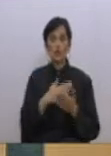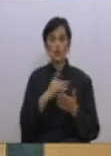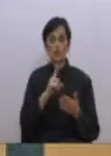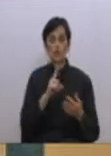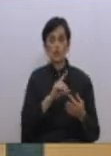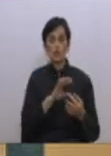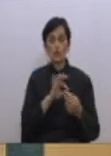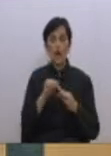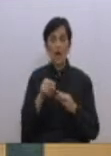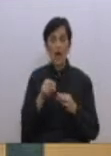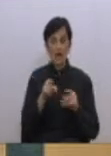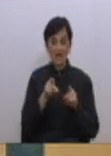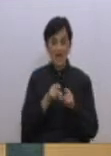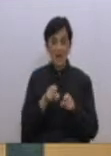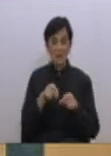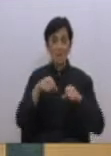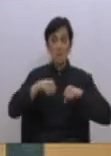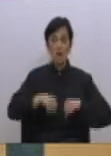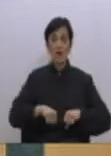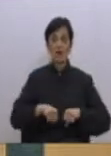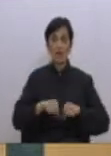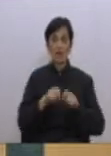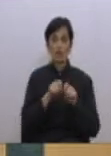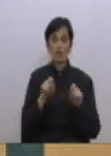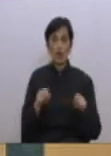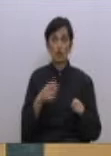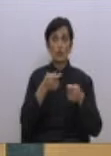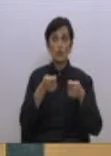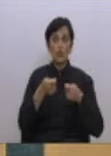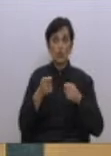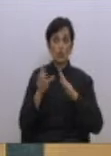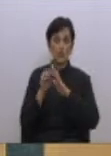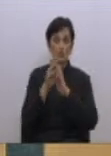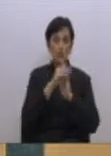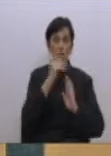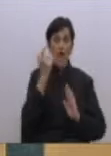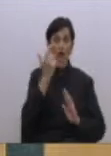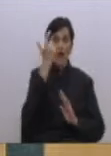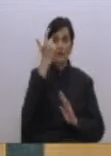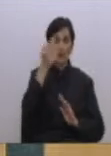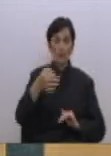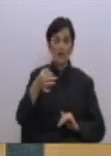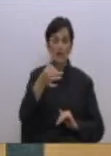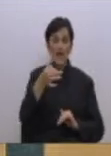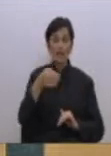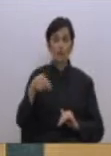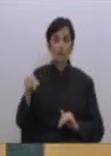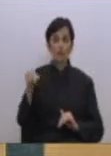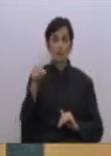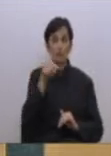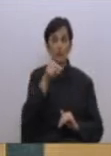გარკვეული ამ ტიპის ბერკეტი შეიქმნას მუნიციპალიტეტების ავტონომიური რესპუბლიკების